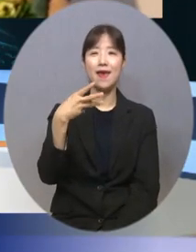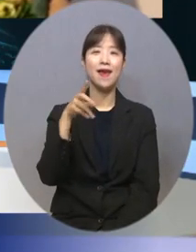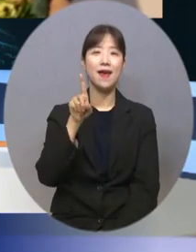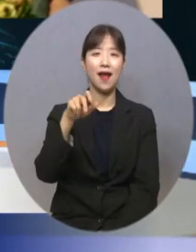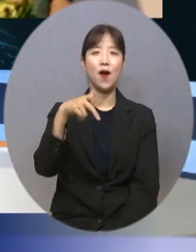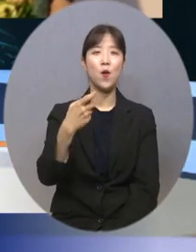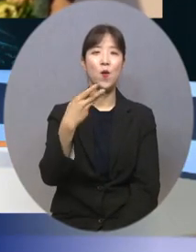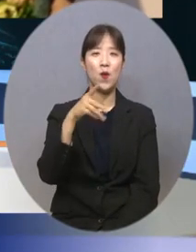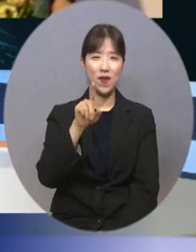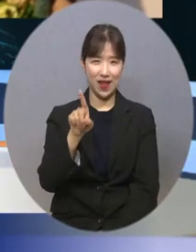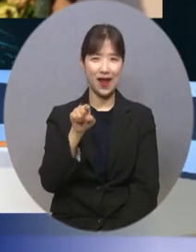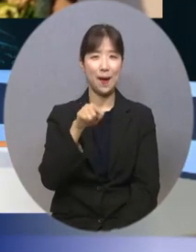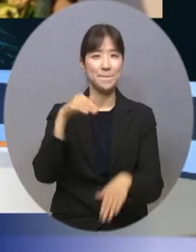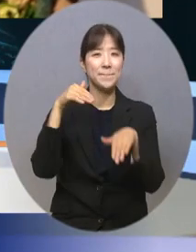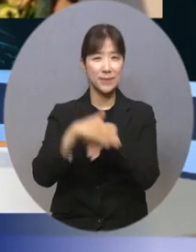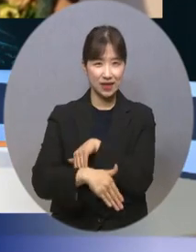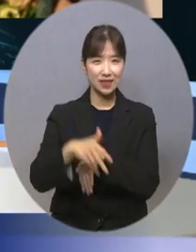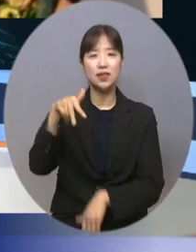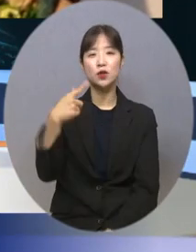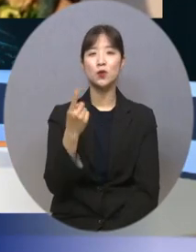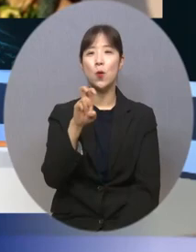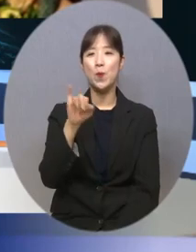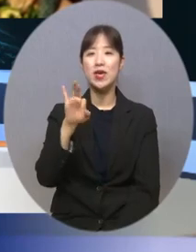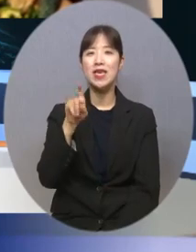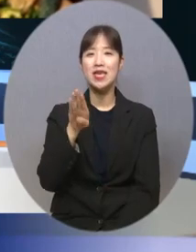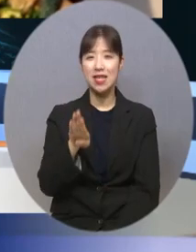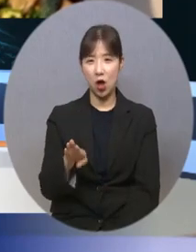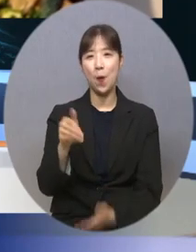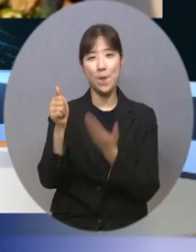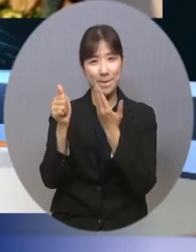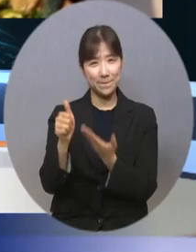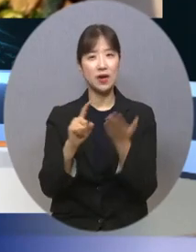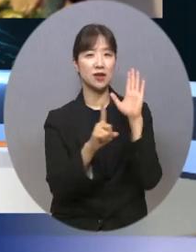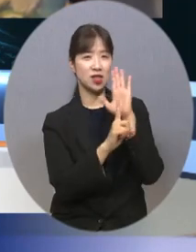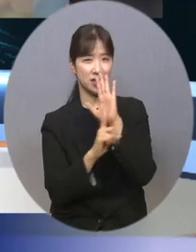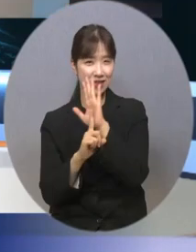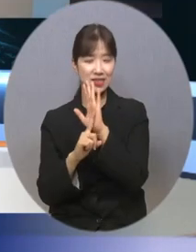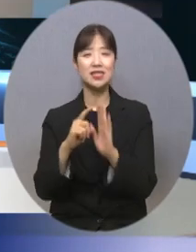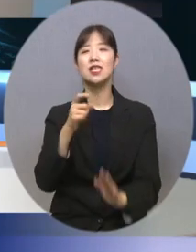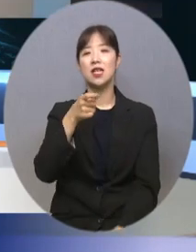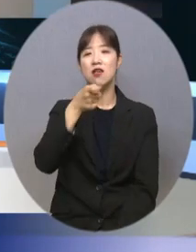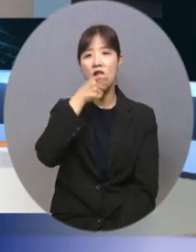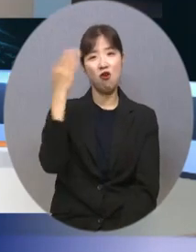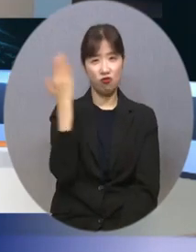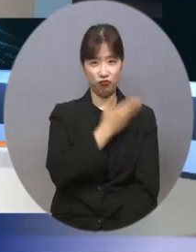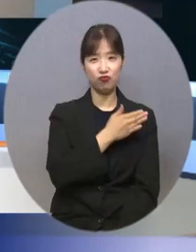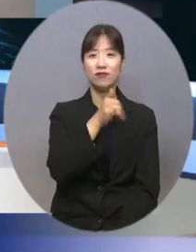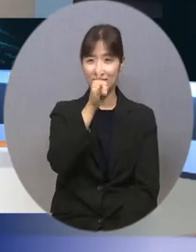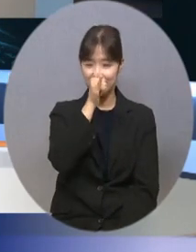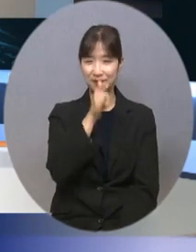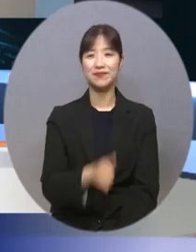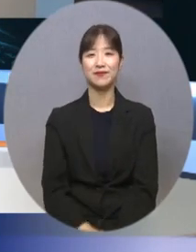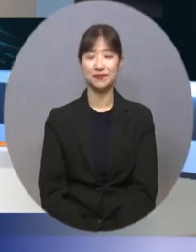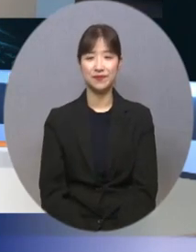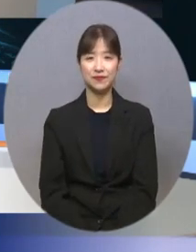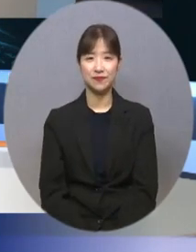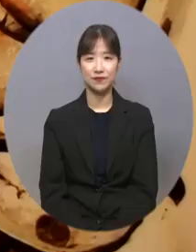담아낸 조미엽 작가의 초대전이 여수에서 열리고 있습니다. 그 작품들을 이소영 기자가 소개합니다.